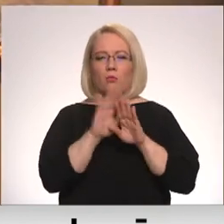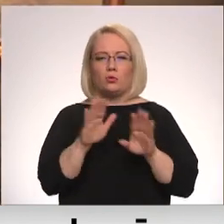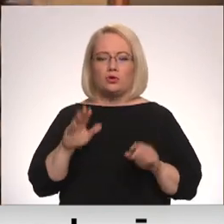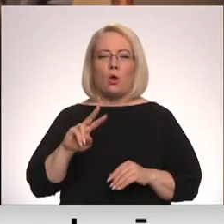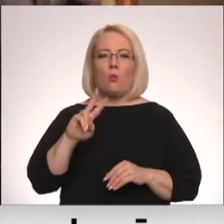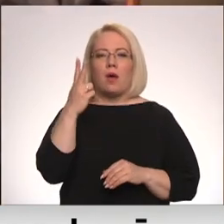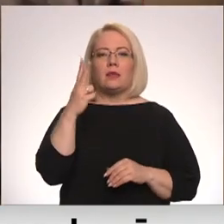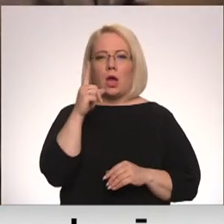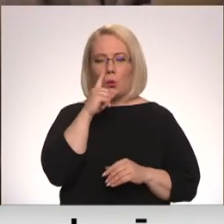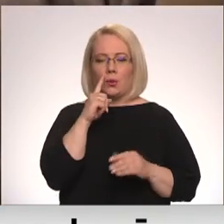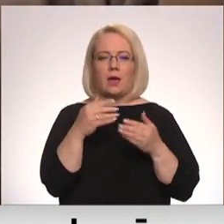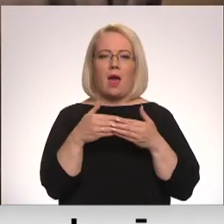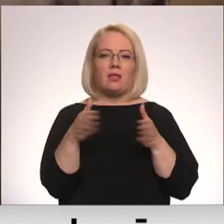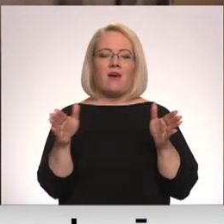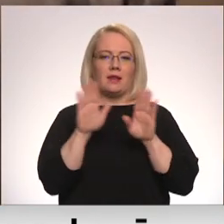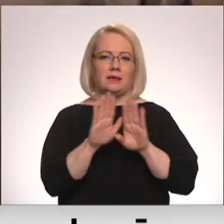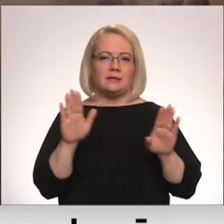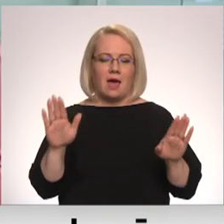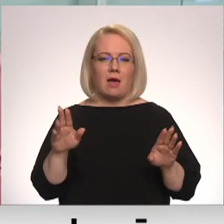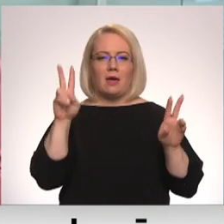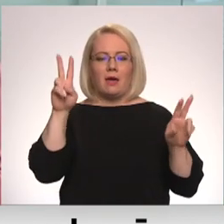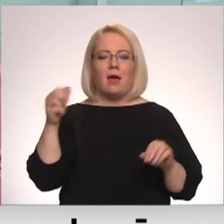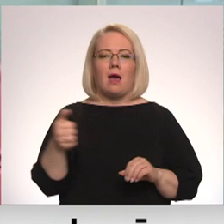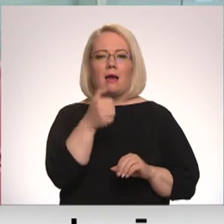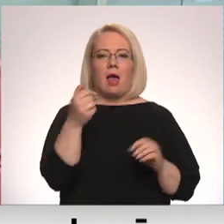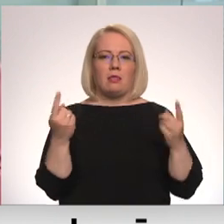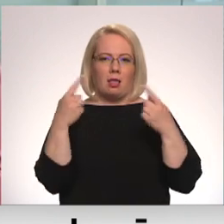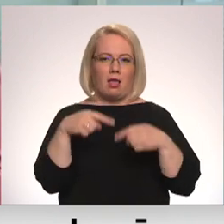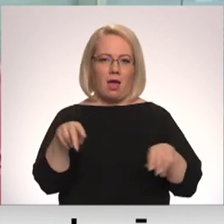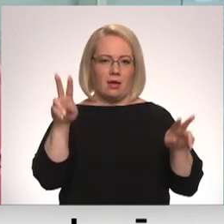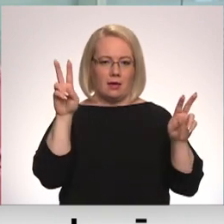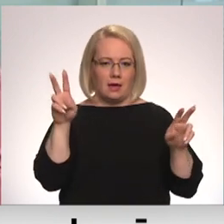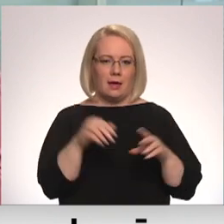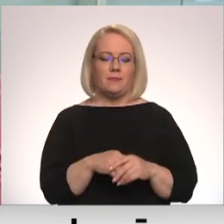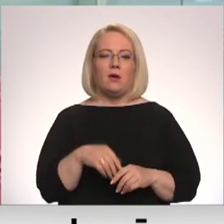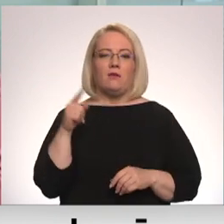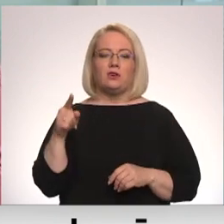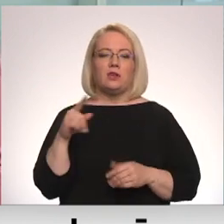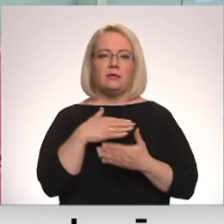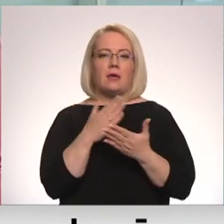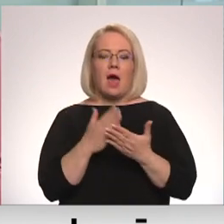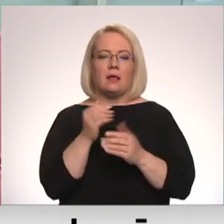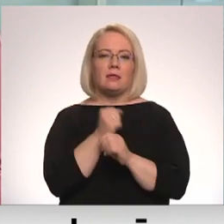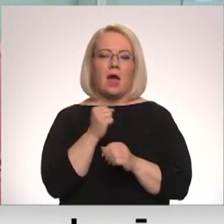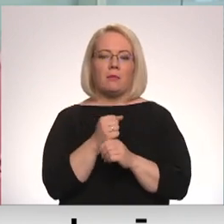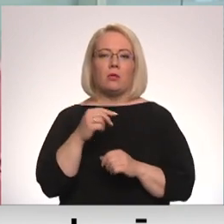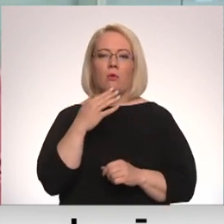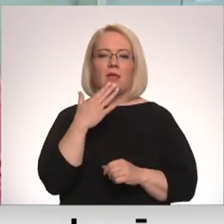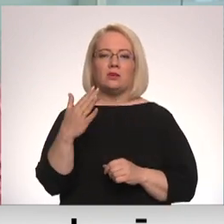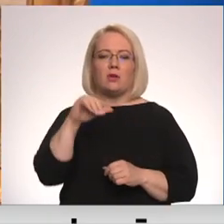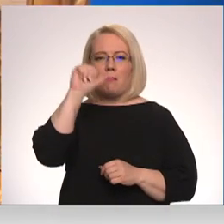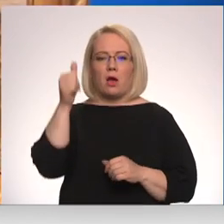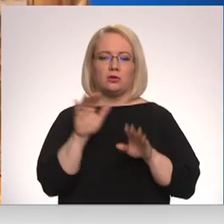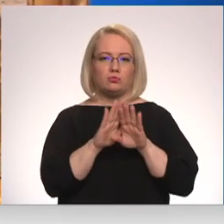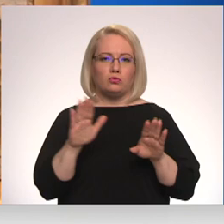Vilhelma Purvīša glezna izstāde gada laiki. Darbi ir no Nacionālā mākslas muzeja kolekcijas un no Zuzana kolekcijas, tā ka